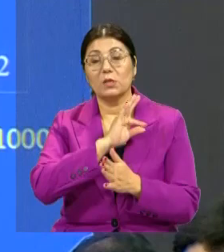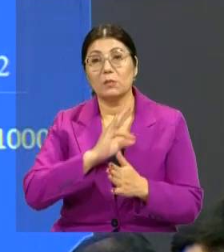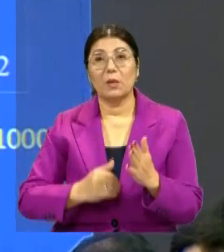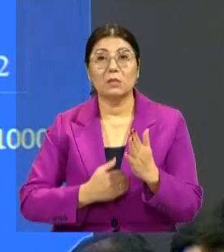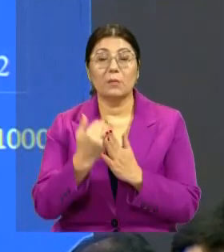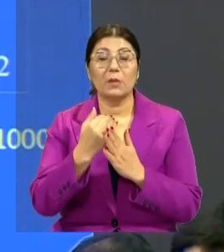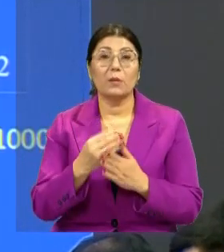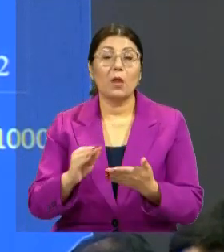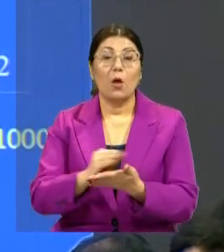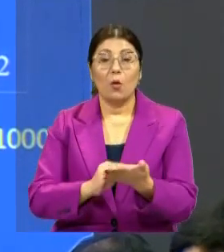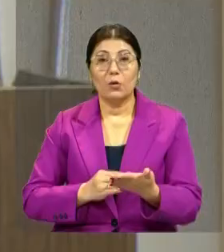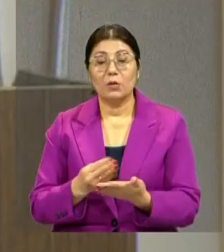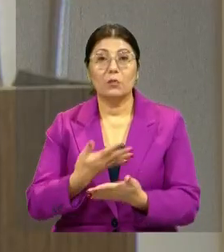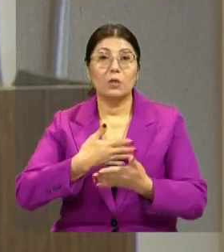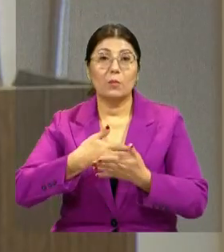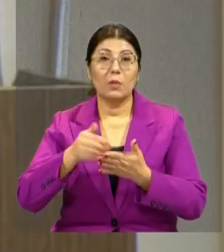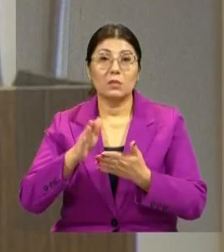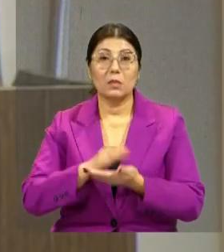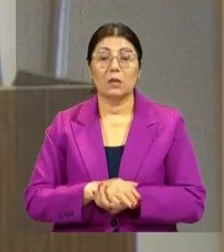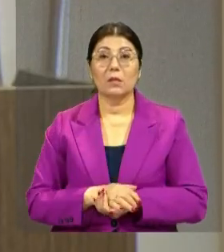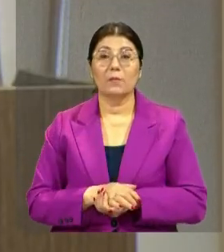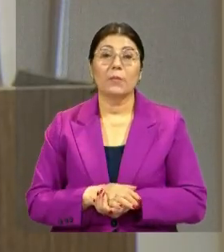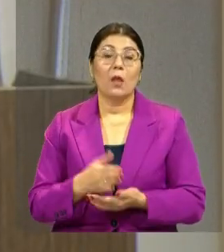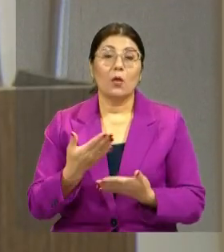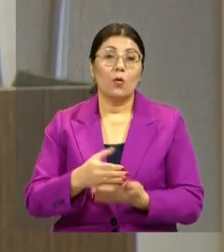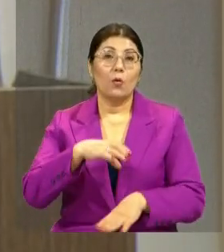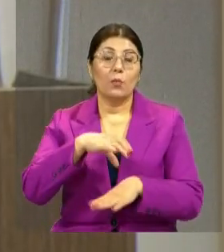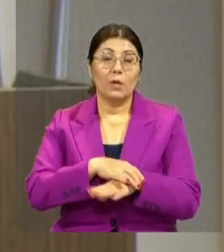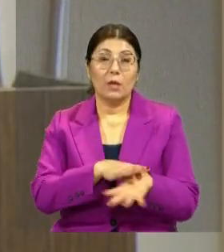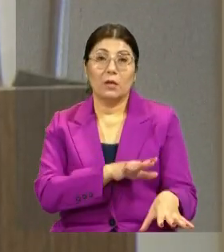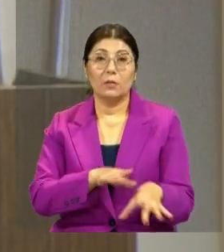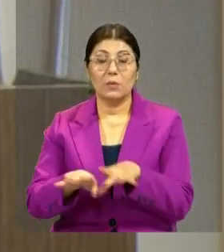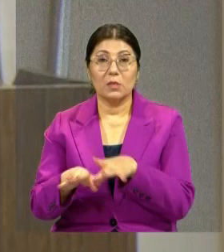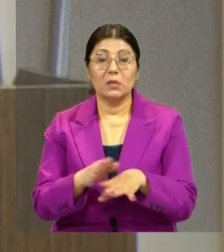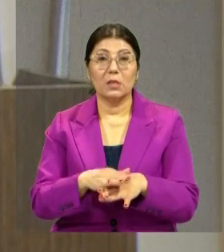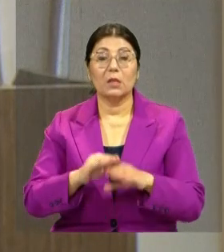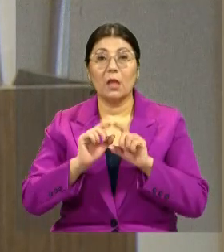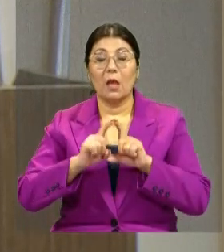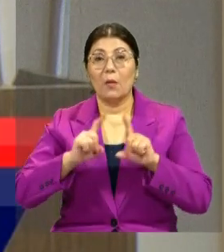астамы өтініш жазудан бас тартқан. Ең көп қылмыс жасайтындар бұл